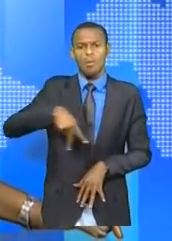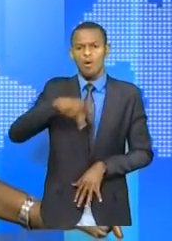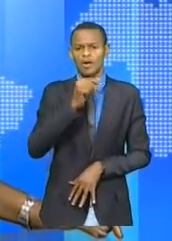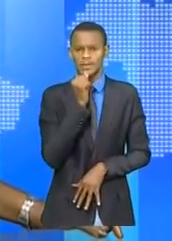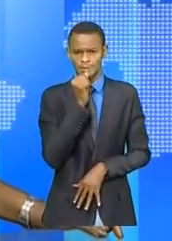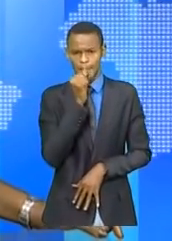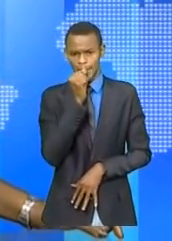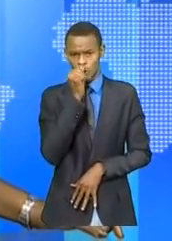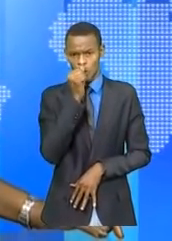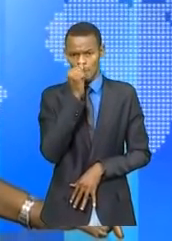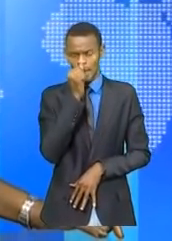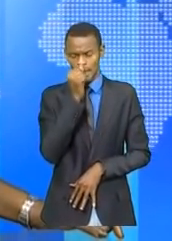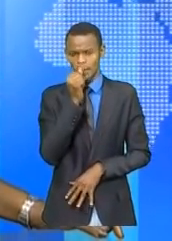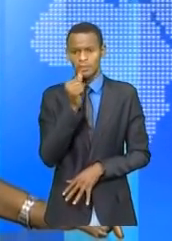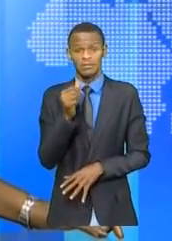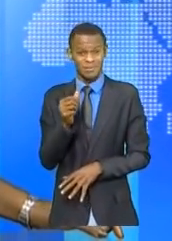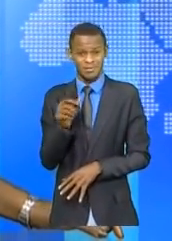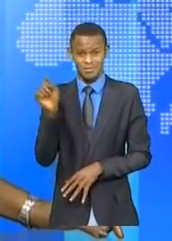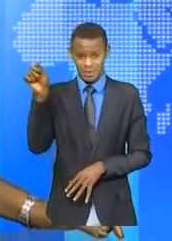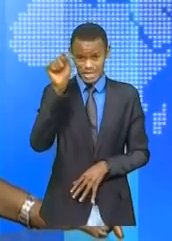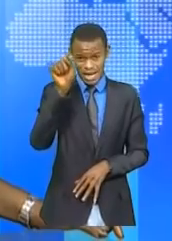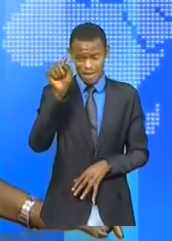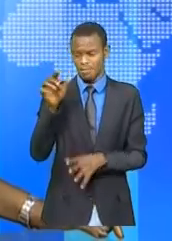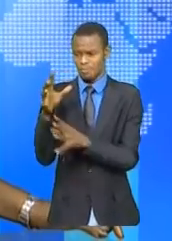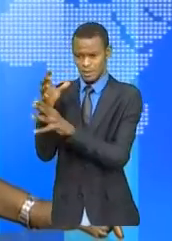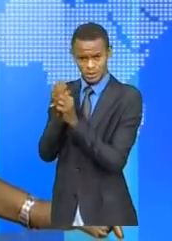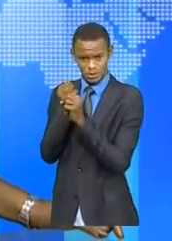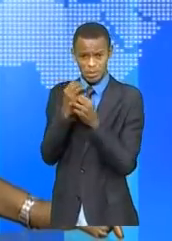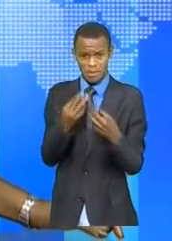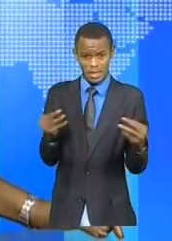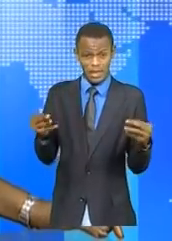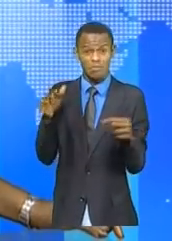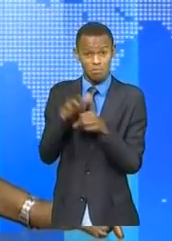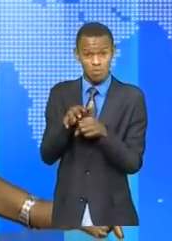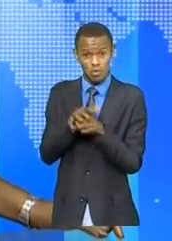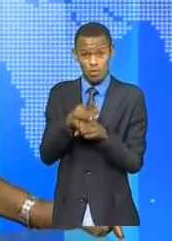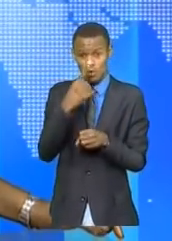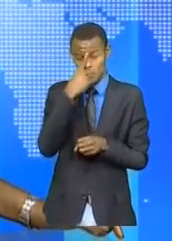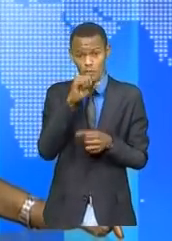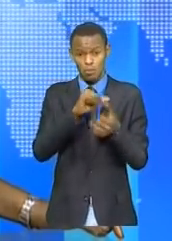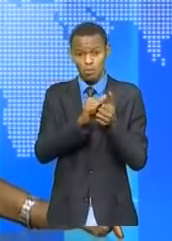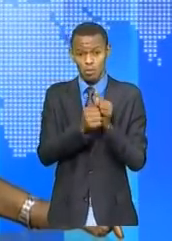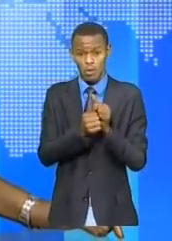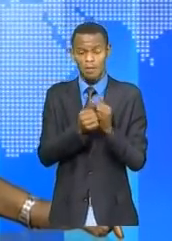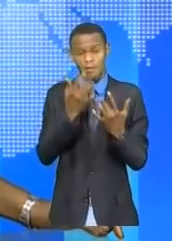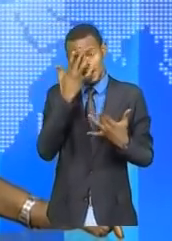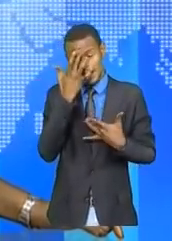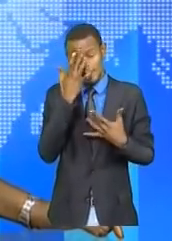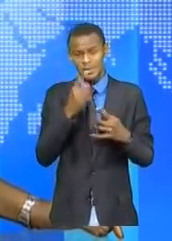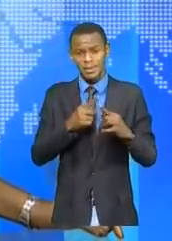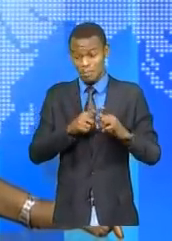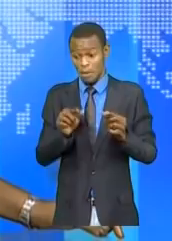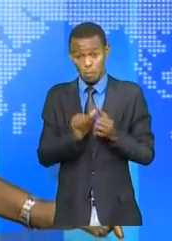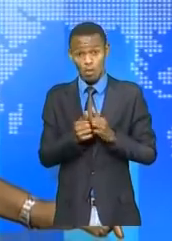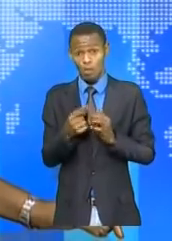médicaux pour la prise en charge de malades. Mais l'état défectué de routes de dessertes agricoles ne permet pas aux